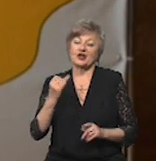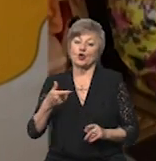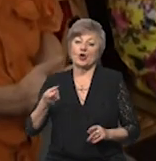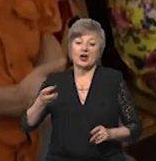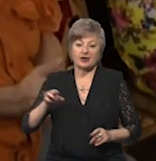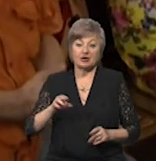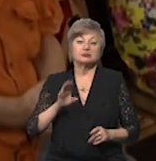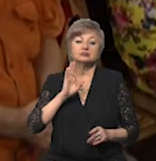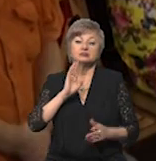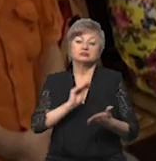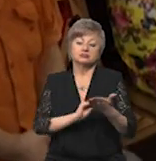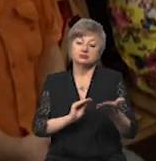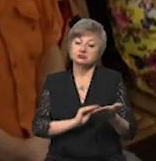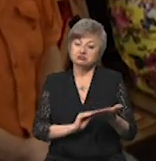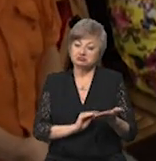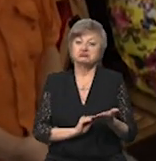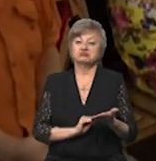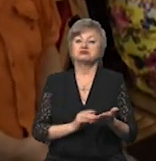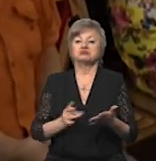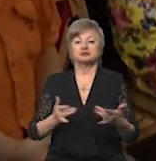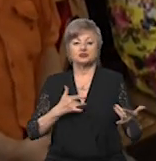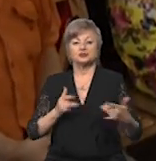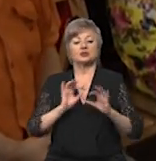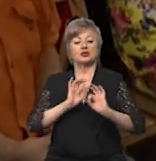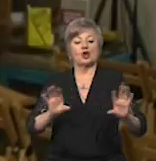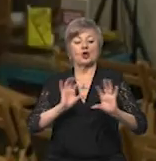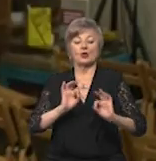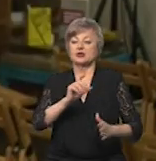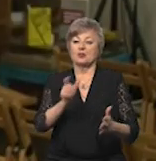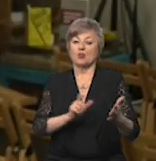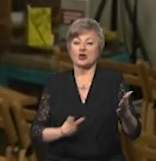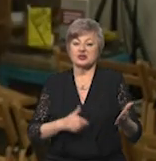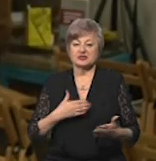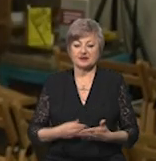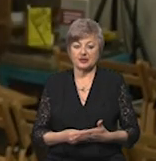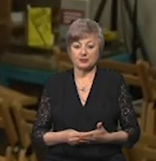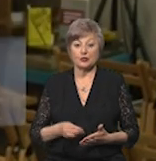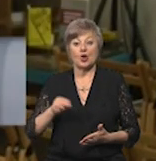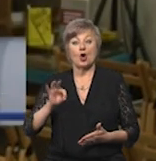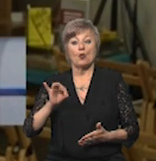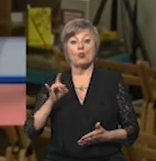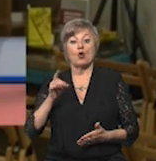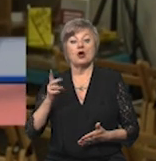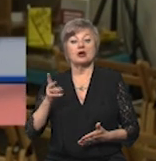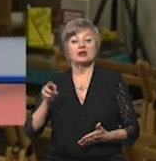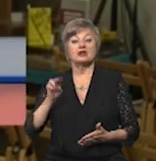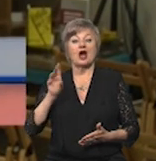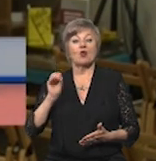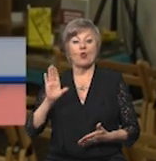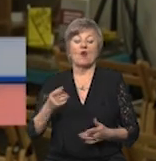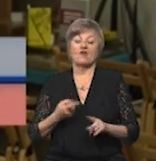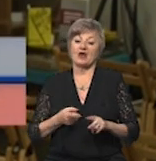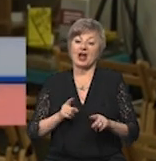вразив запоріжан своїм артистичним декламуванням поезії. Андрій Пермяков – це харизматична